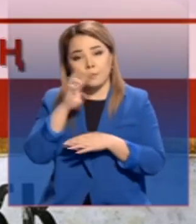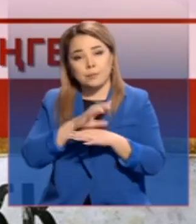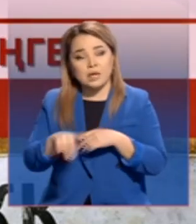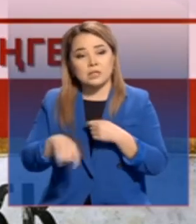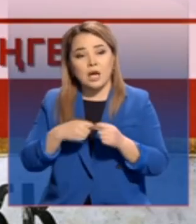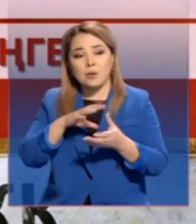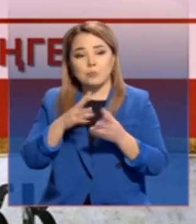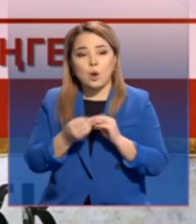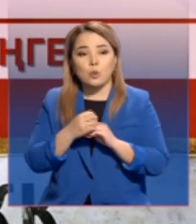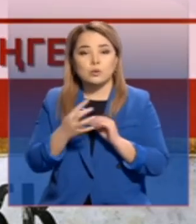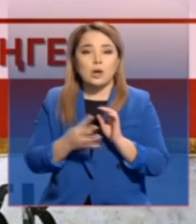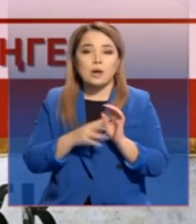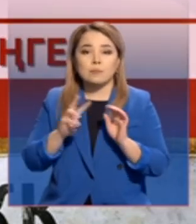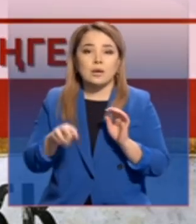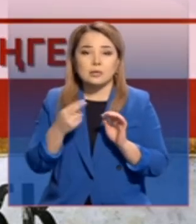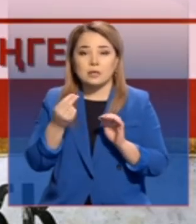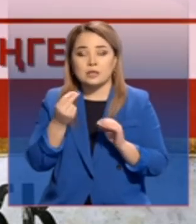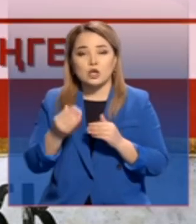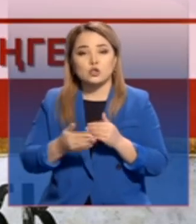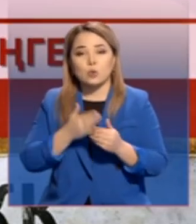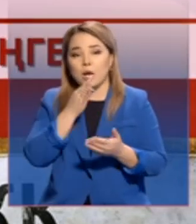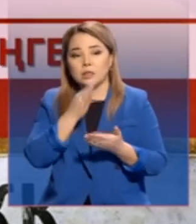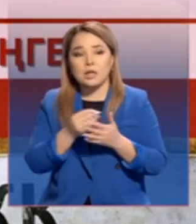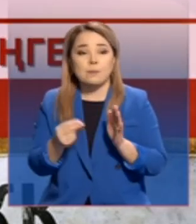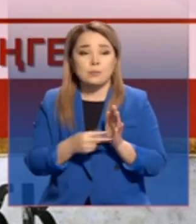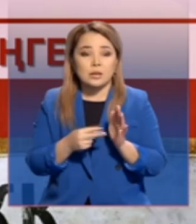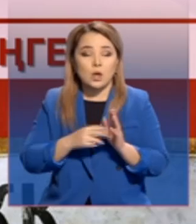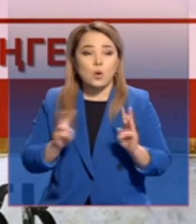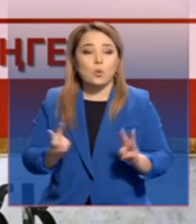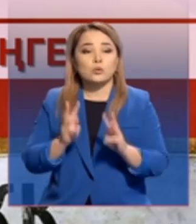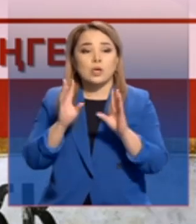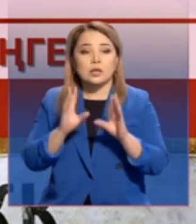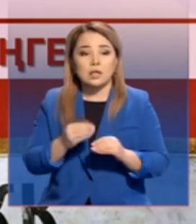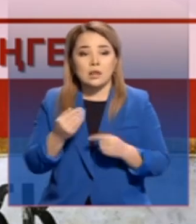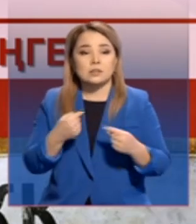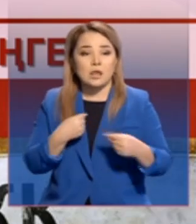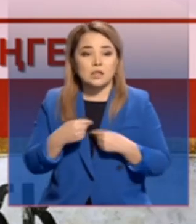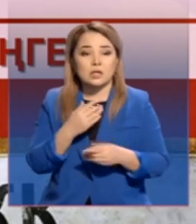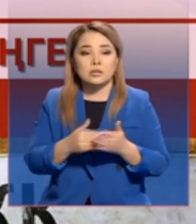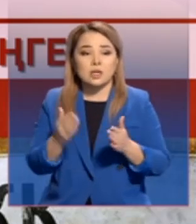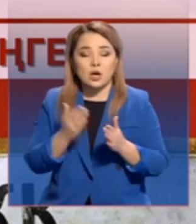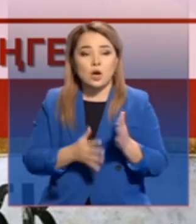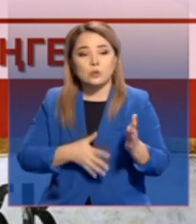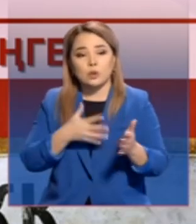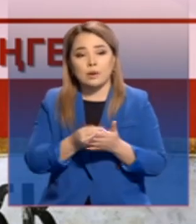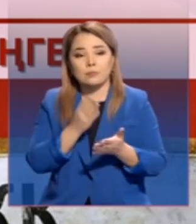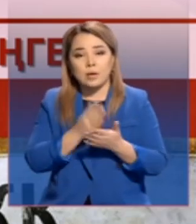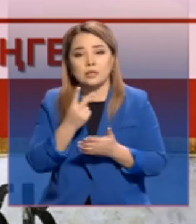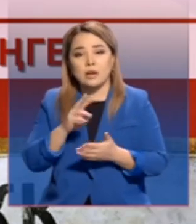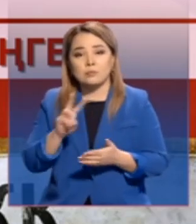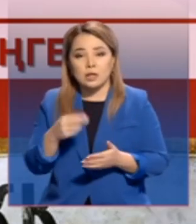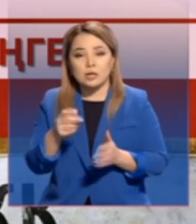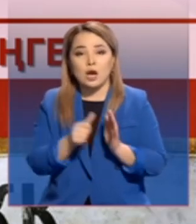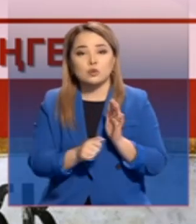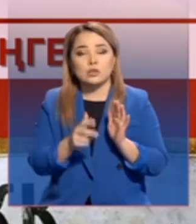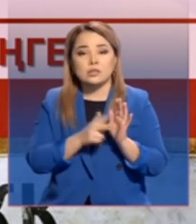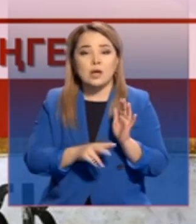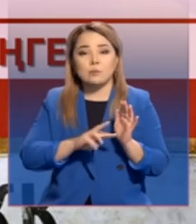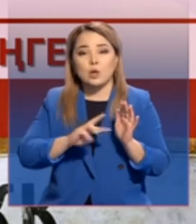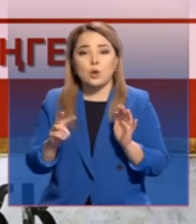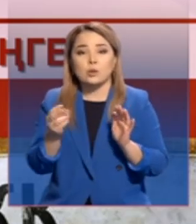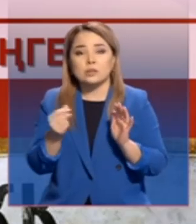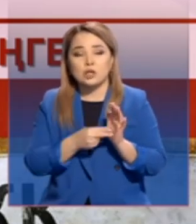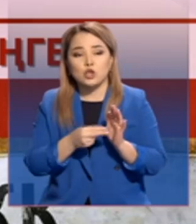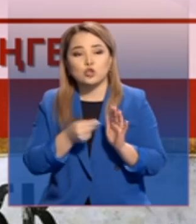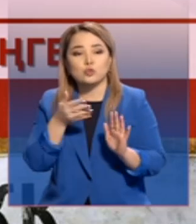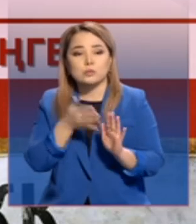келген зиян 19 миллиард теңгеге жуық деп бағаланды. Өртті сөндіріп, оның зардаптарын жойып, шығынды өтеу үшін 2 миллиард 680 миллион